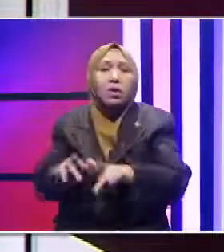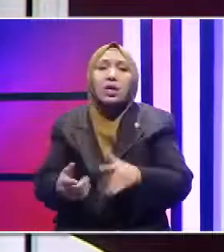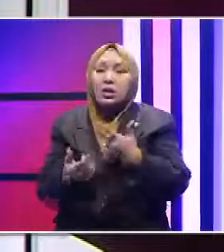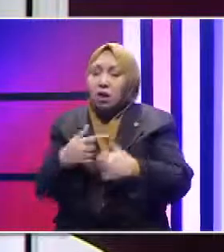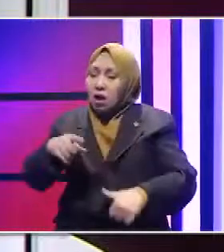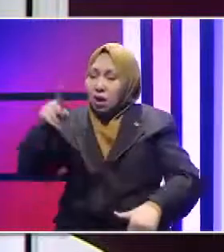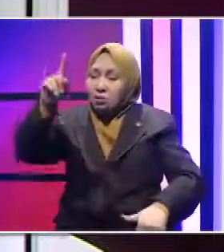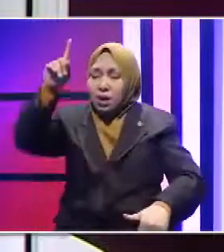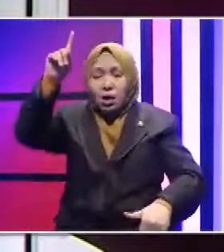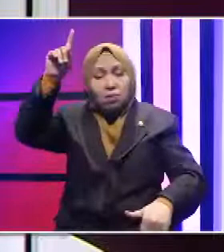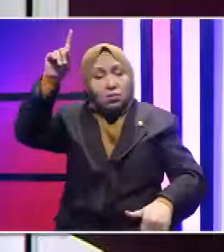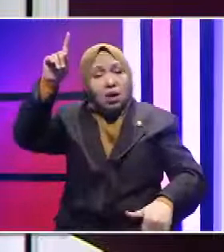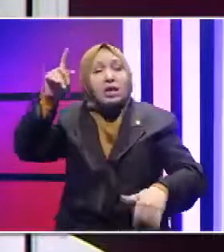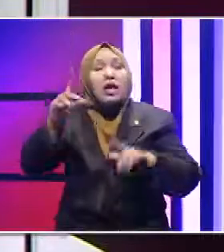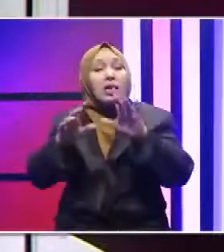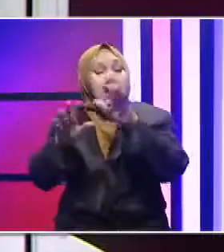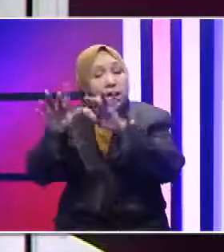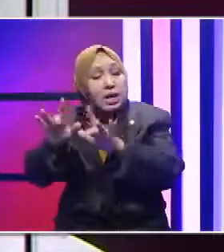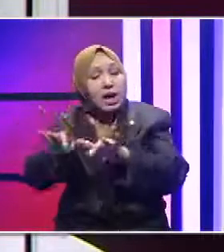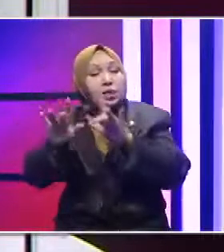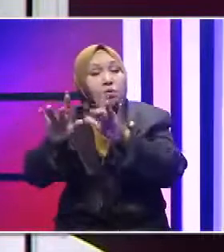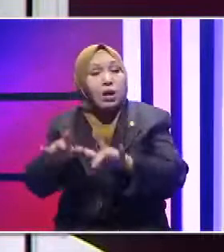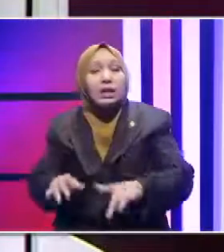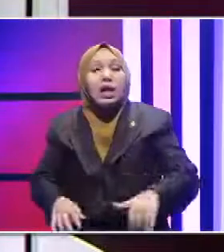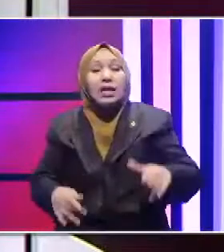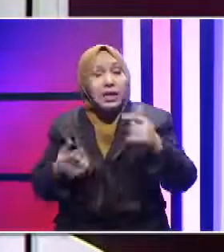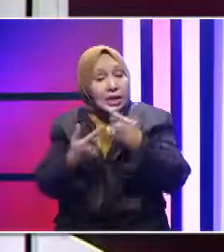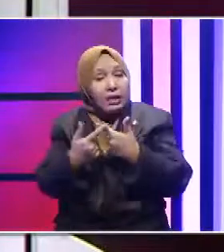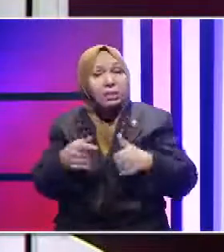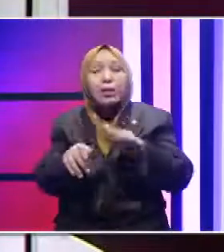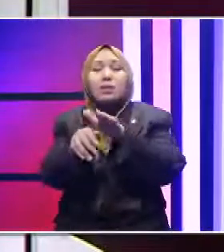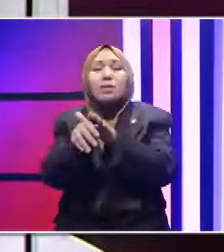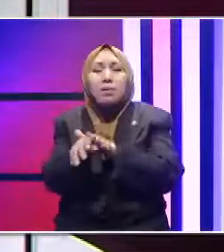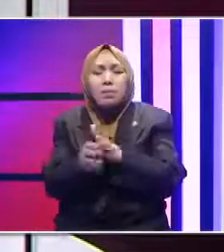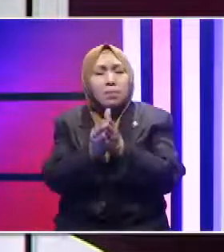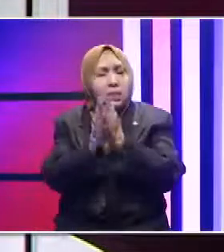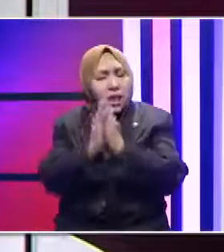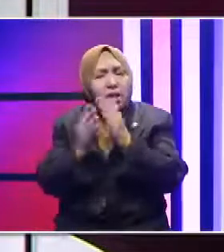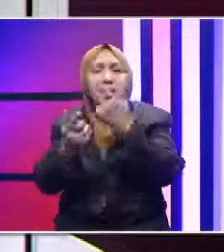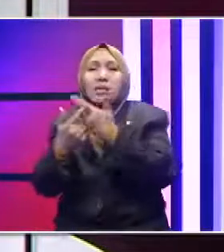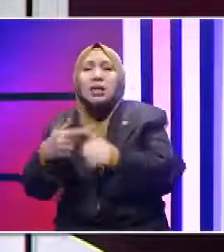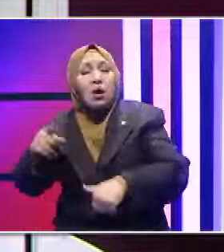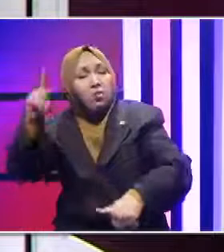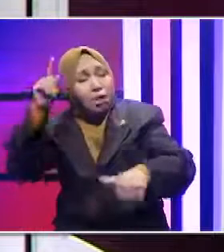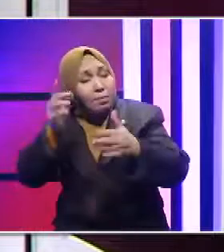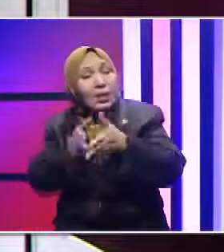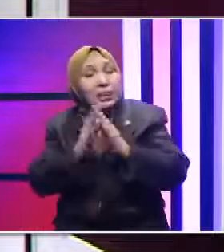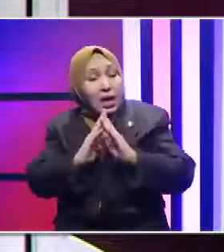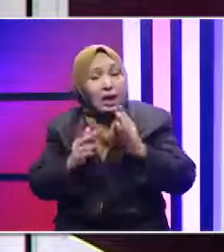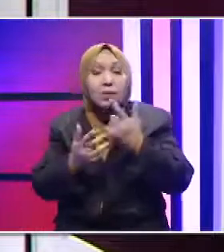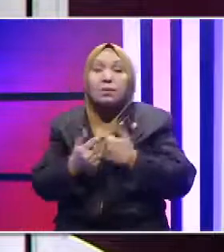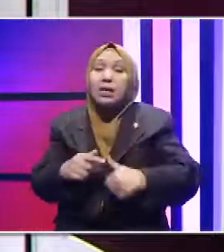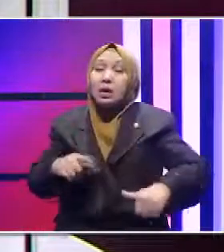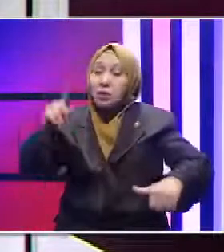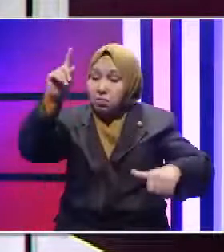tapi satu rayuan, dan rayuan ini bukan pada masa lepas. Hmm. Ini adalah rayuan yang akan datang, yang Allah beritahu kepada kita agar kita